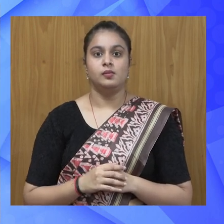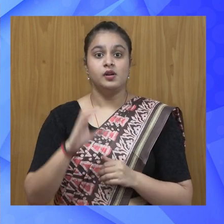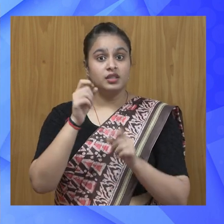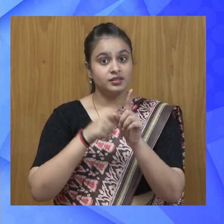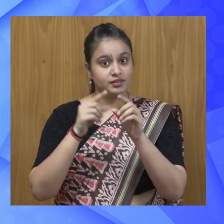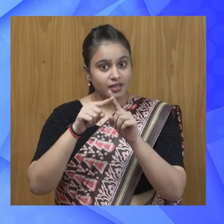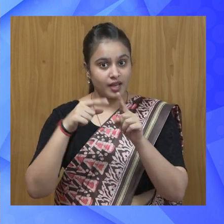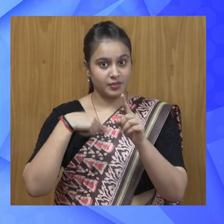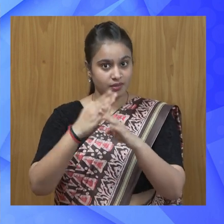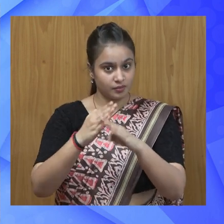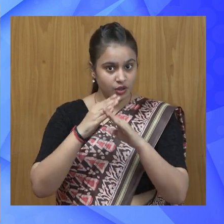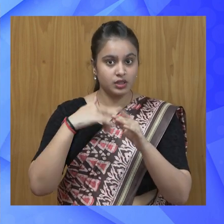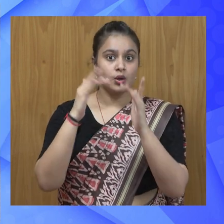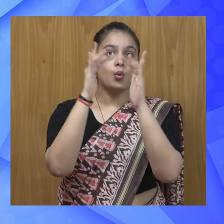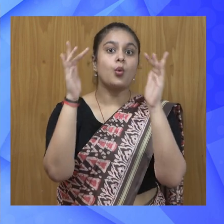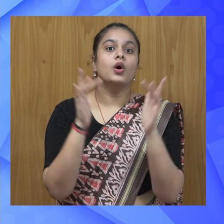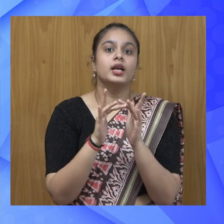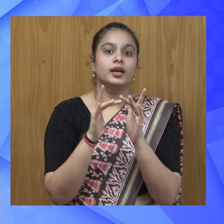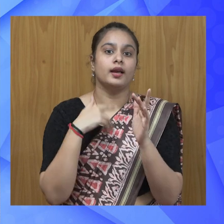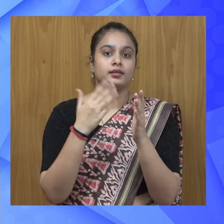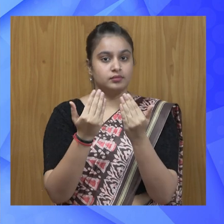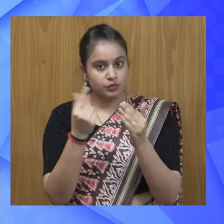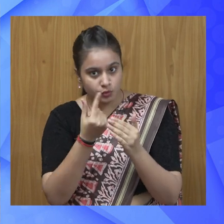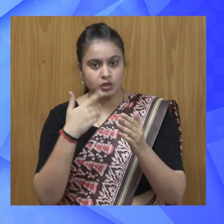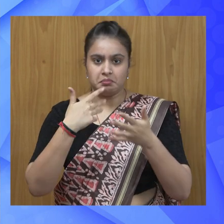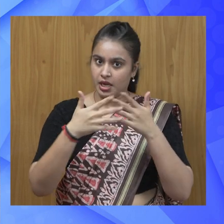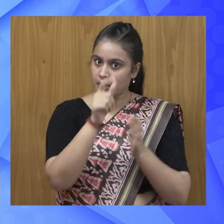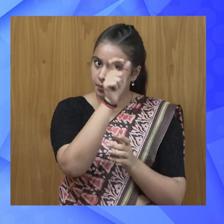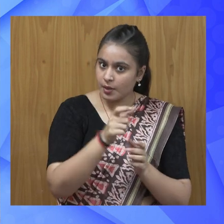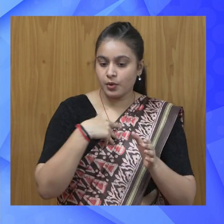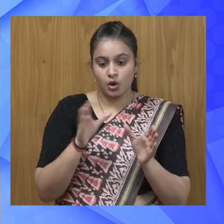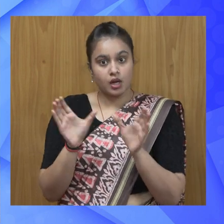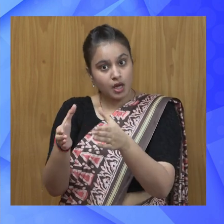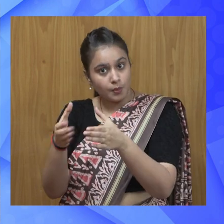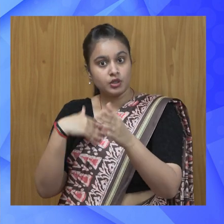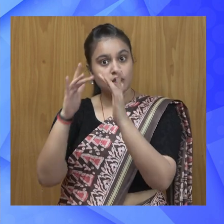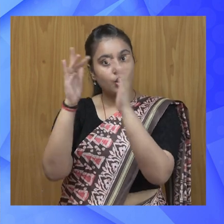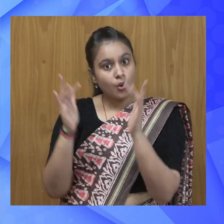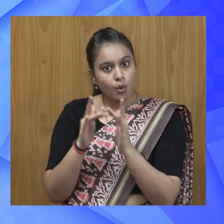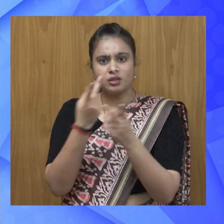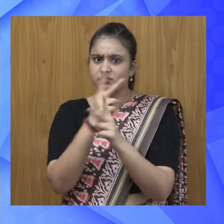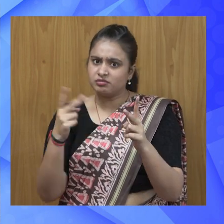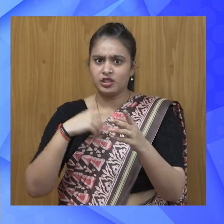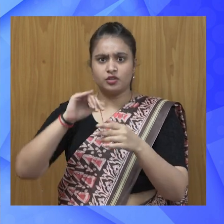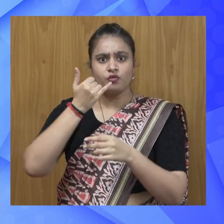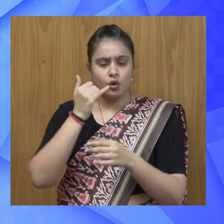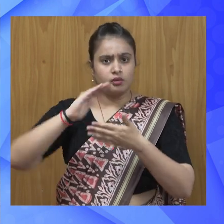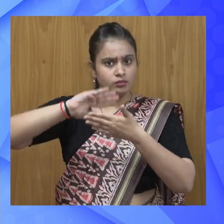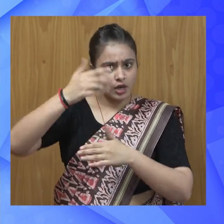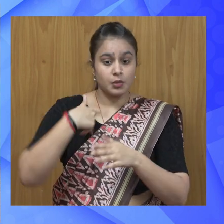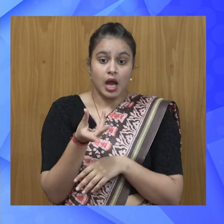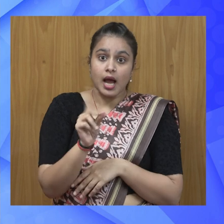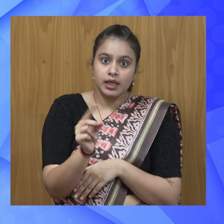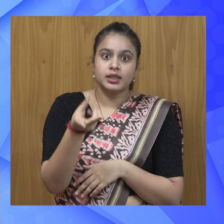साइबर स्टॉकिंग एक प्रकार की ऑनलाइन स्टॉकिंग है. इसमें किसी व्यक्ति या समूह को इंटरनेट या अन्य इलेक्ट्रॉनिक माध्यमों के द्वारा बार